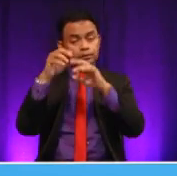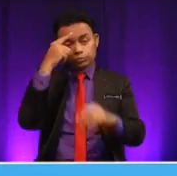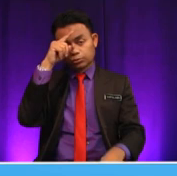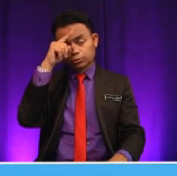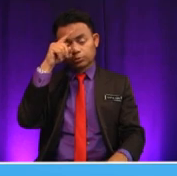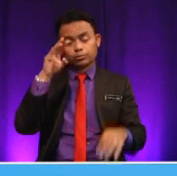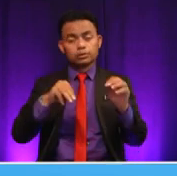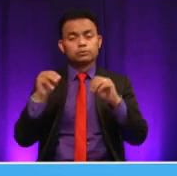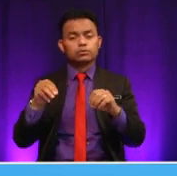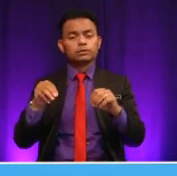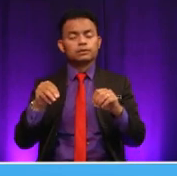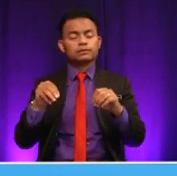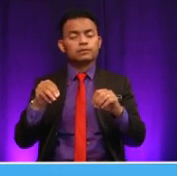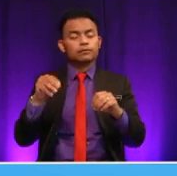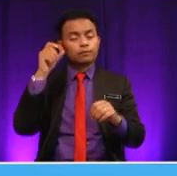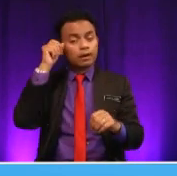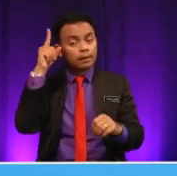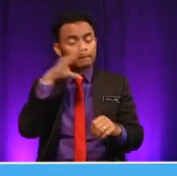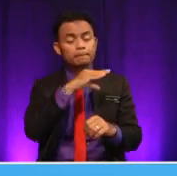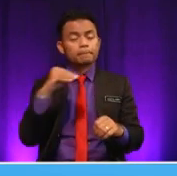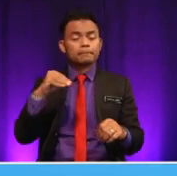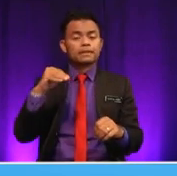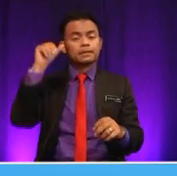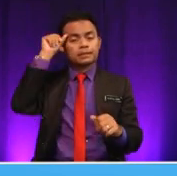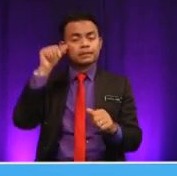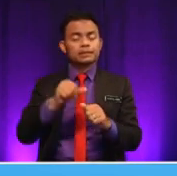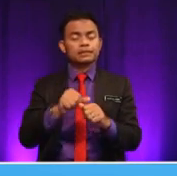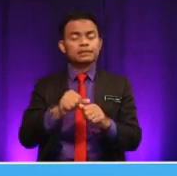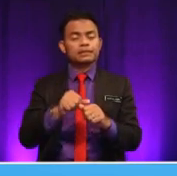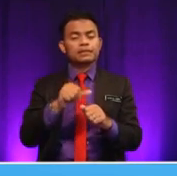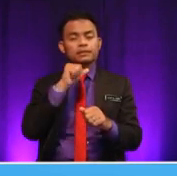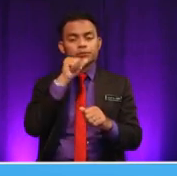dan hafalan Saya suka ini bukan kata